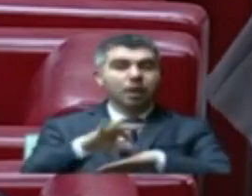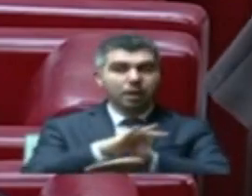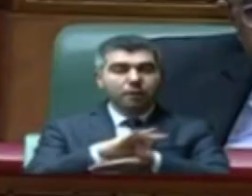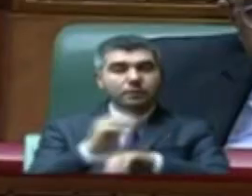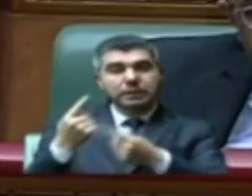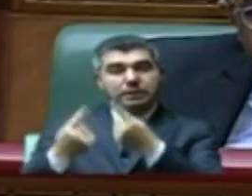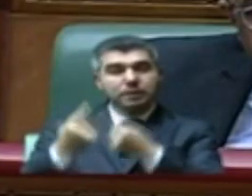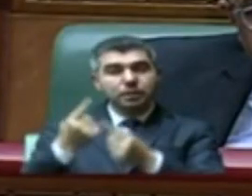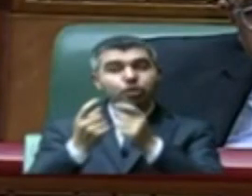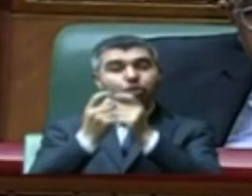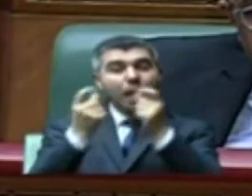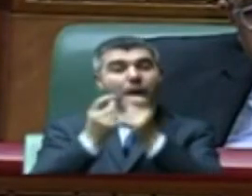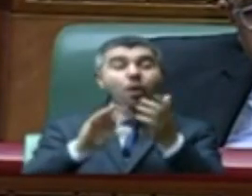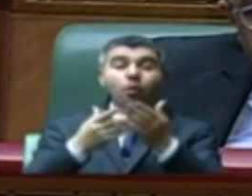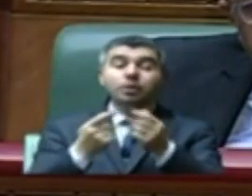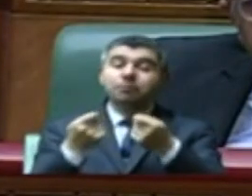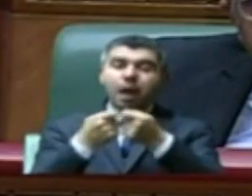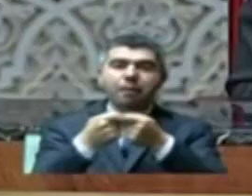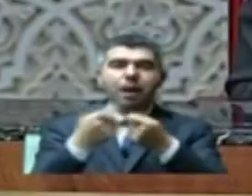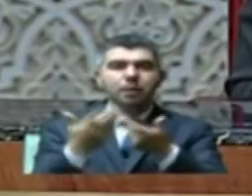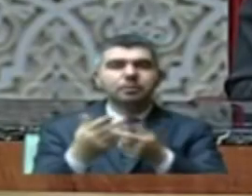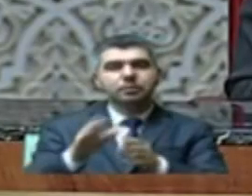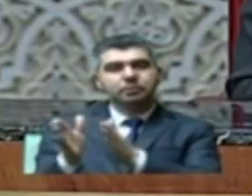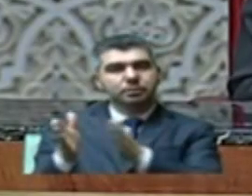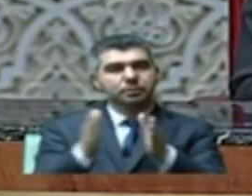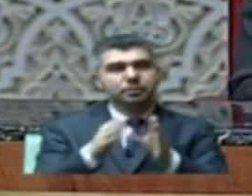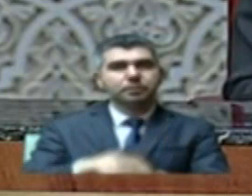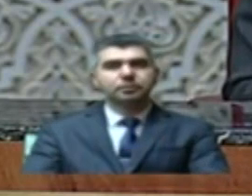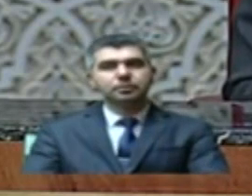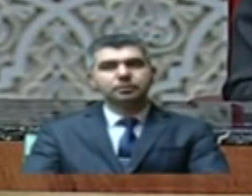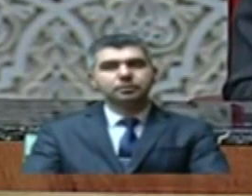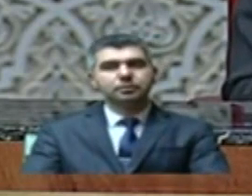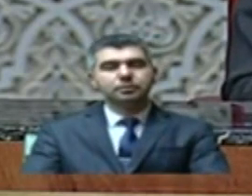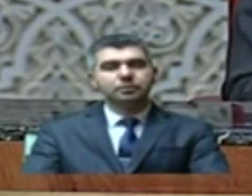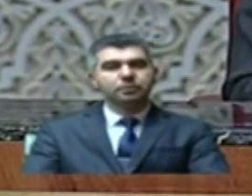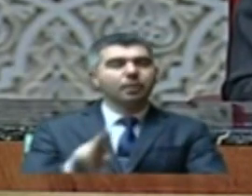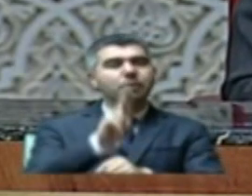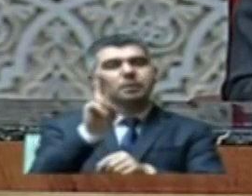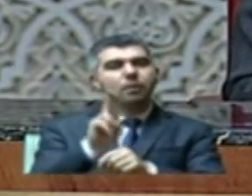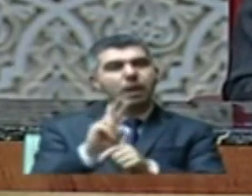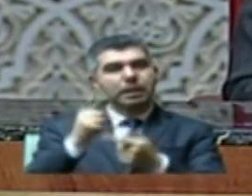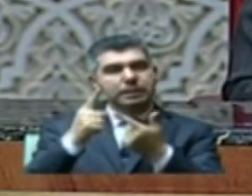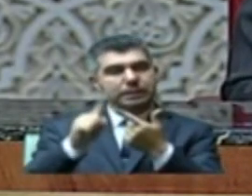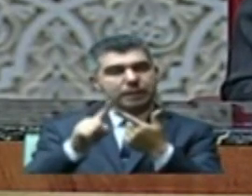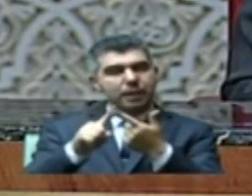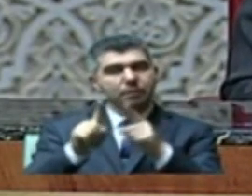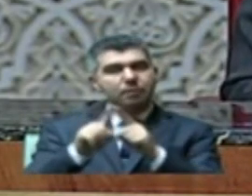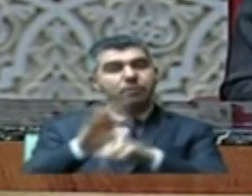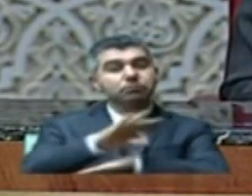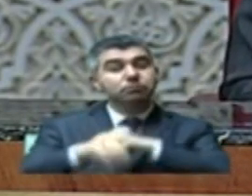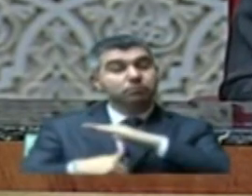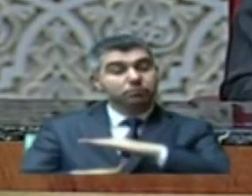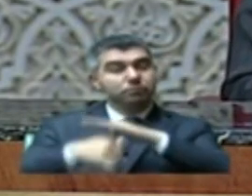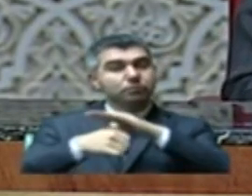القطاع الخاص. وشكرا السيد المستشار. شكرا السيد الوزير. السؤال الثاني موضوعه اجتماعات المجلس الأعلى للوظيفة